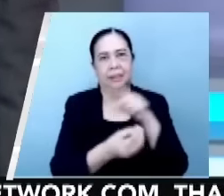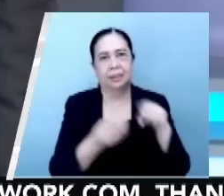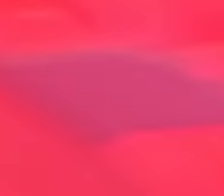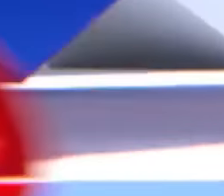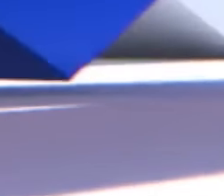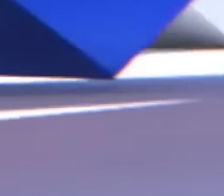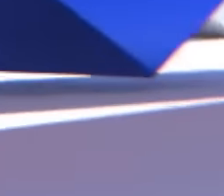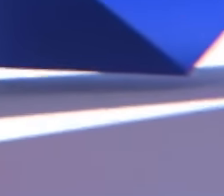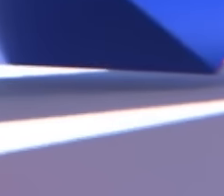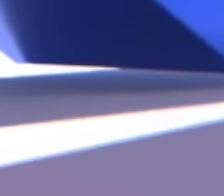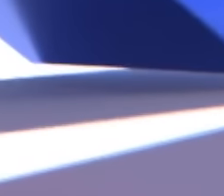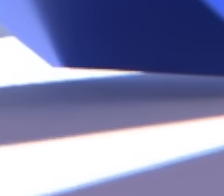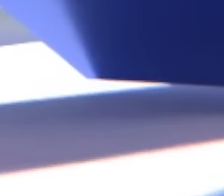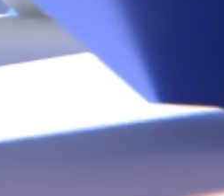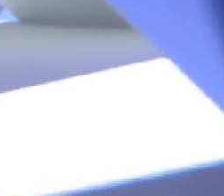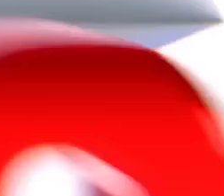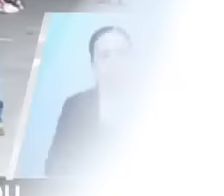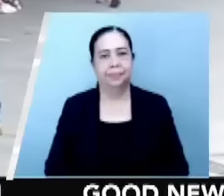Oscar Oida.